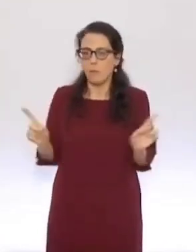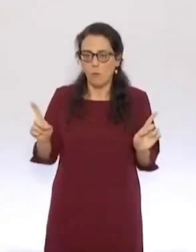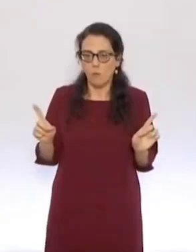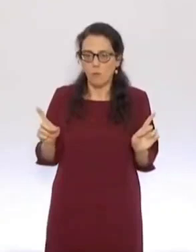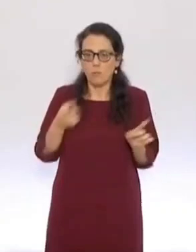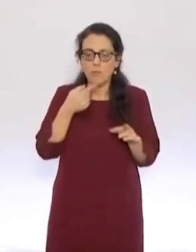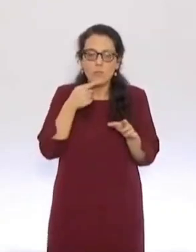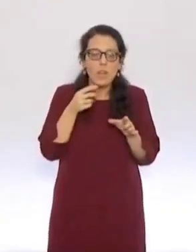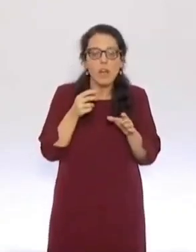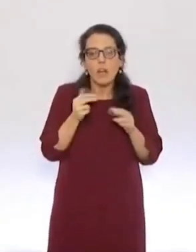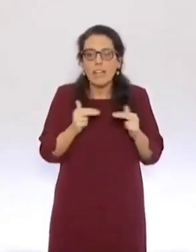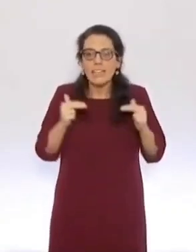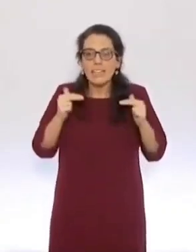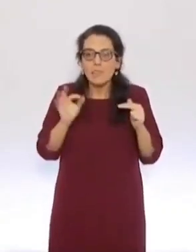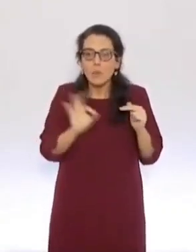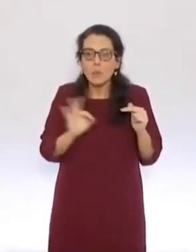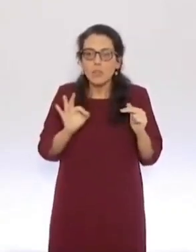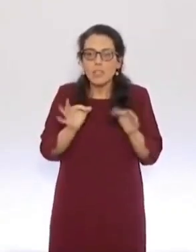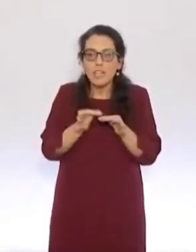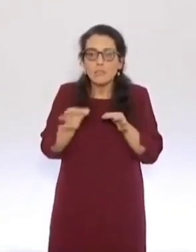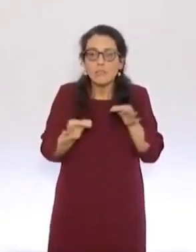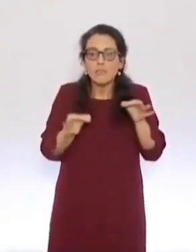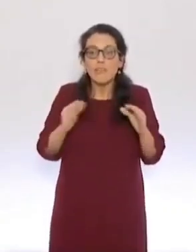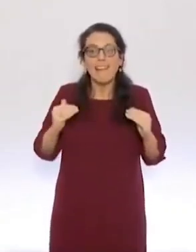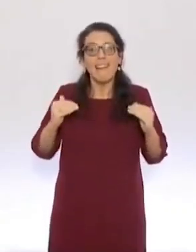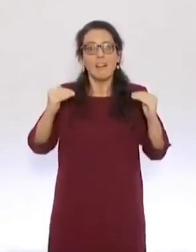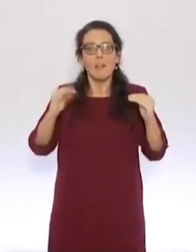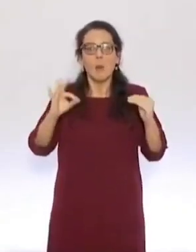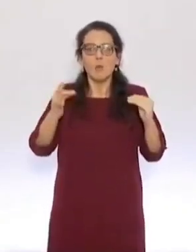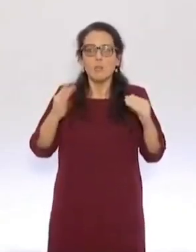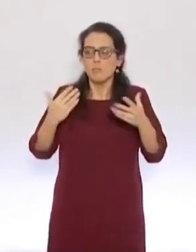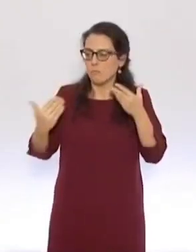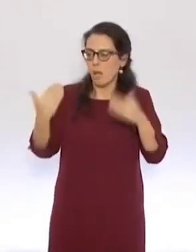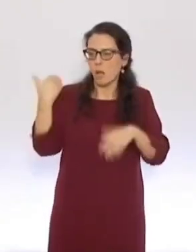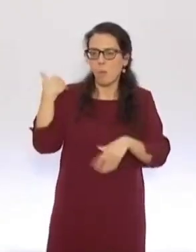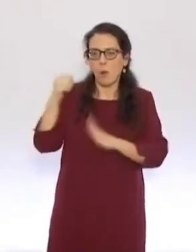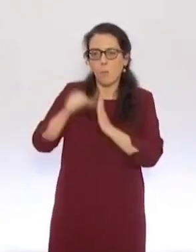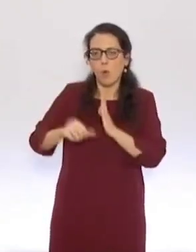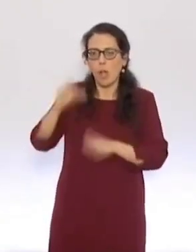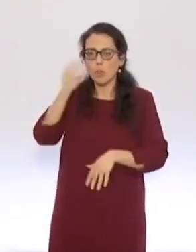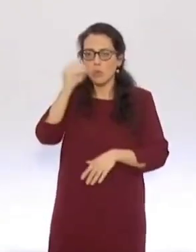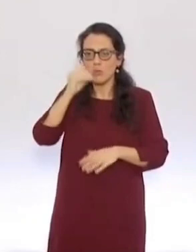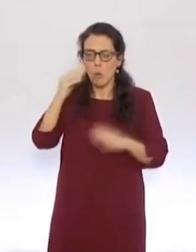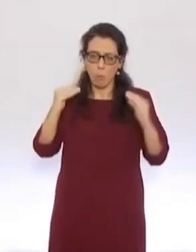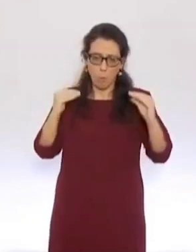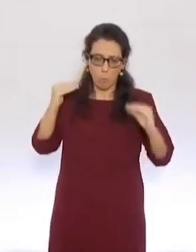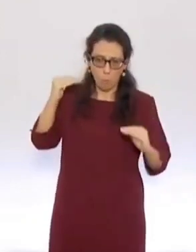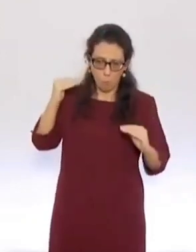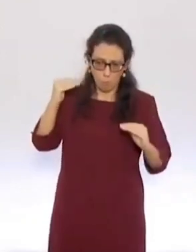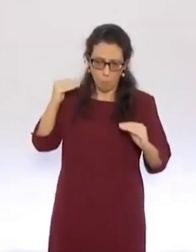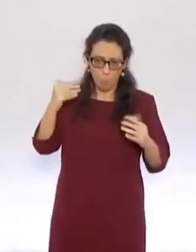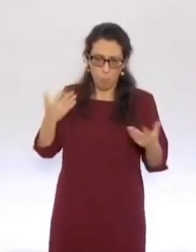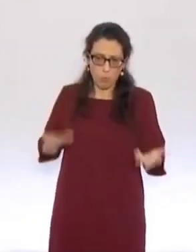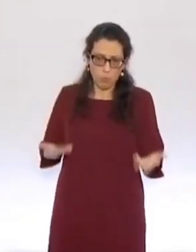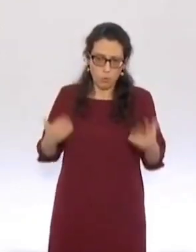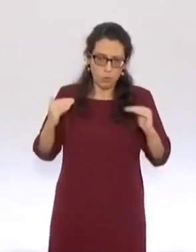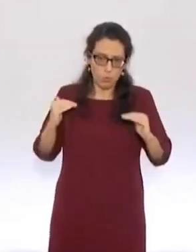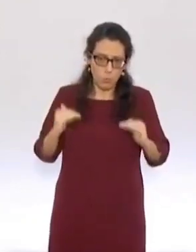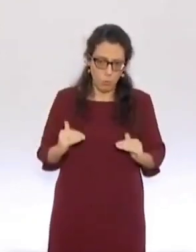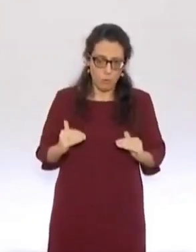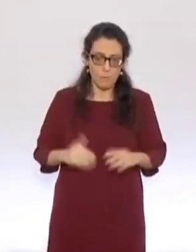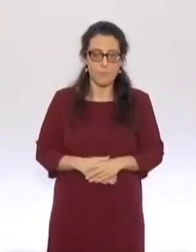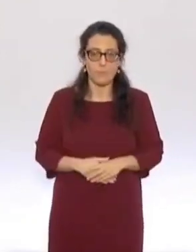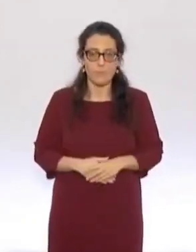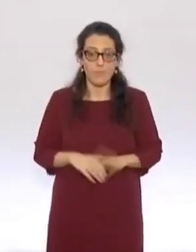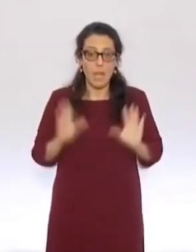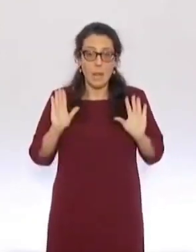est certes élevé mais il reste encore très inférieur à ce qu'il était en octobre dernier alors même que nous